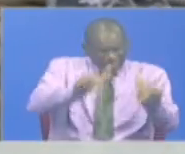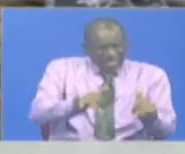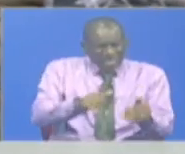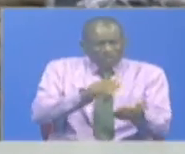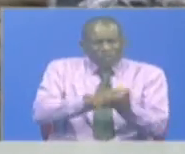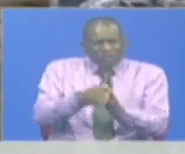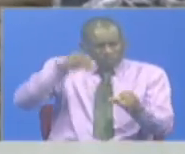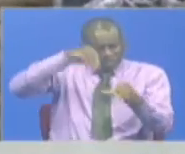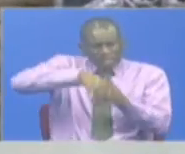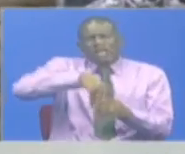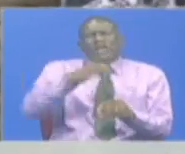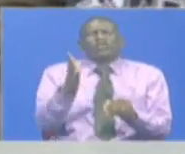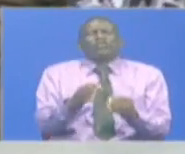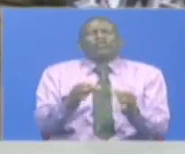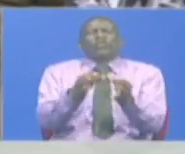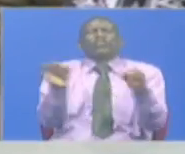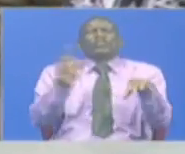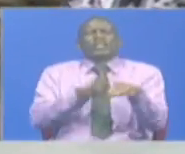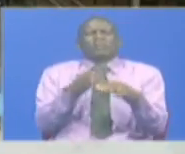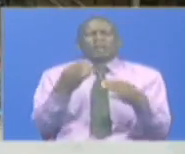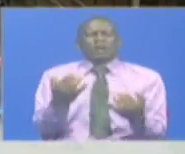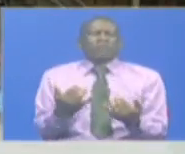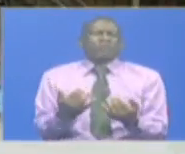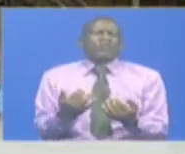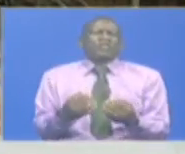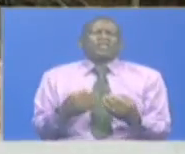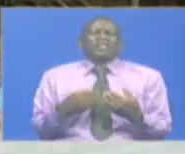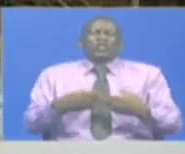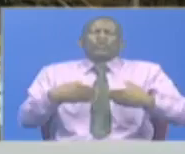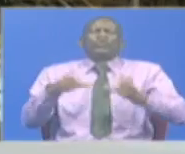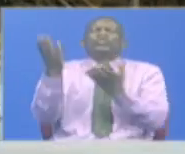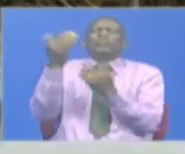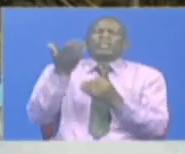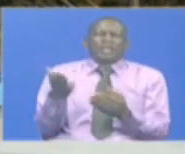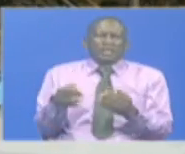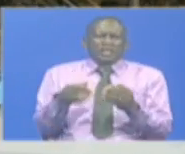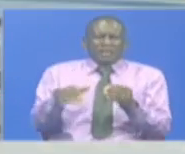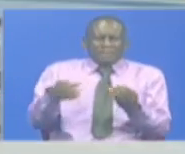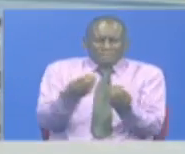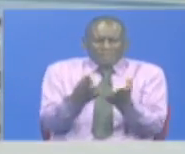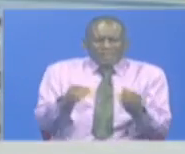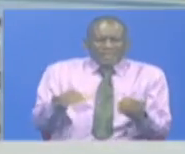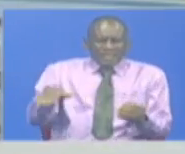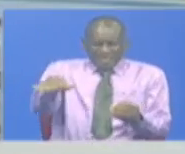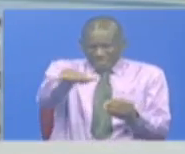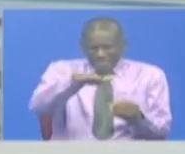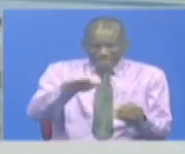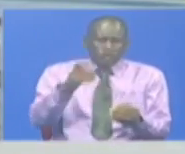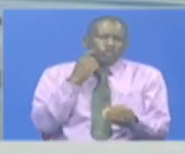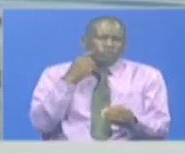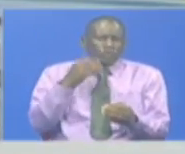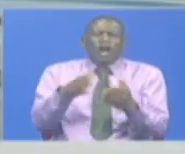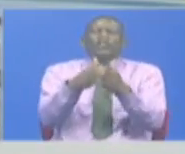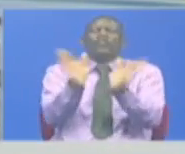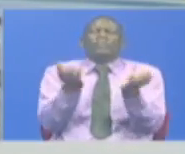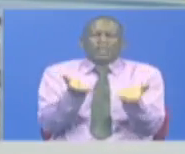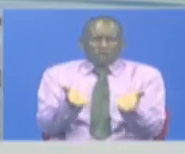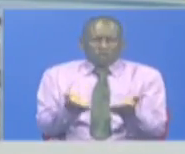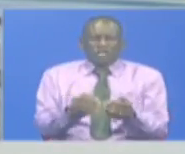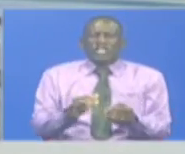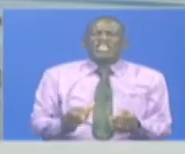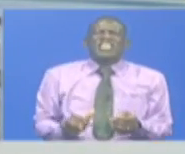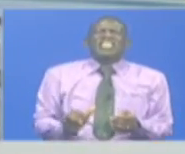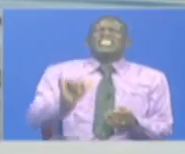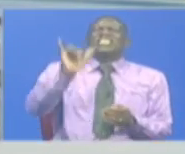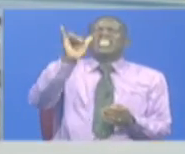in. Many businesses are opening their doors as the area crawls back to normalcy. Na hii Isili mambo Isili tukiongea